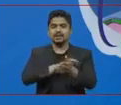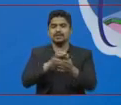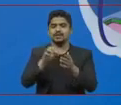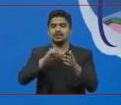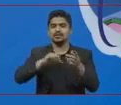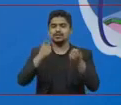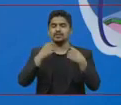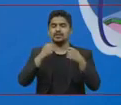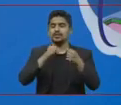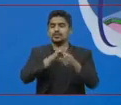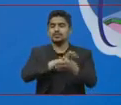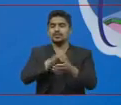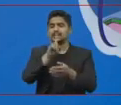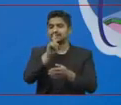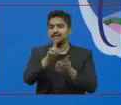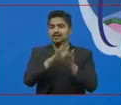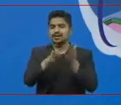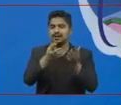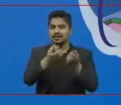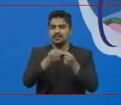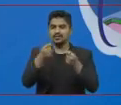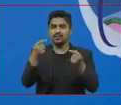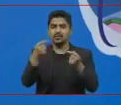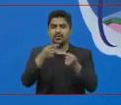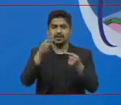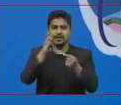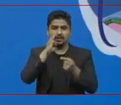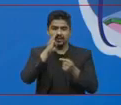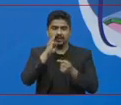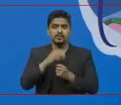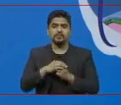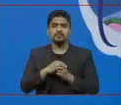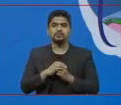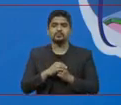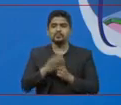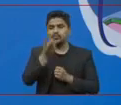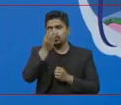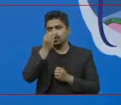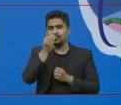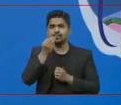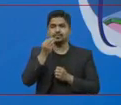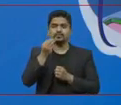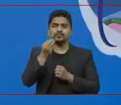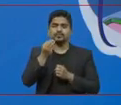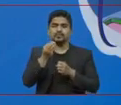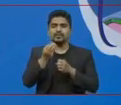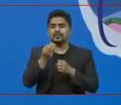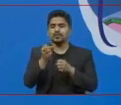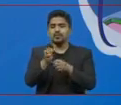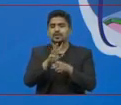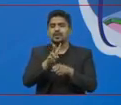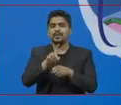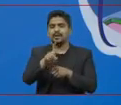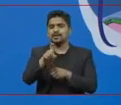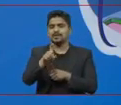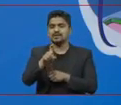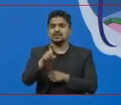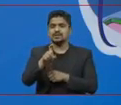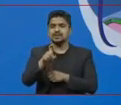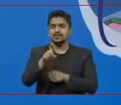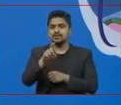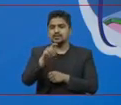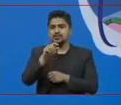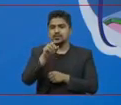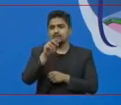जनस्वास्थ्य प्रयोगशाला प्रदेश नम्बर 1 बाट लिएको स्याम्पलमा चाहिँ यो पुरानै नोभेल कोरोना भाइरस, हामी जसलाई वाइल्ड पनि भन्छौँ